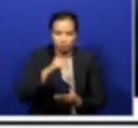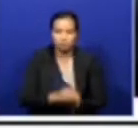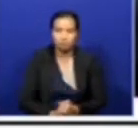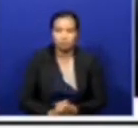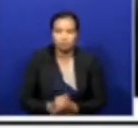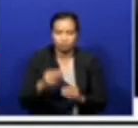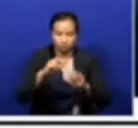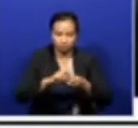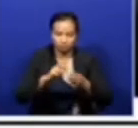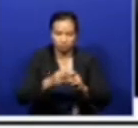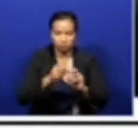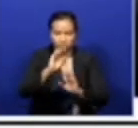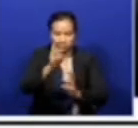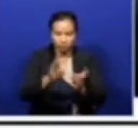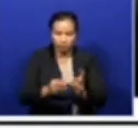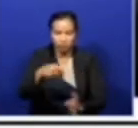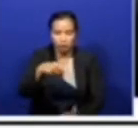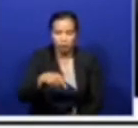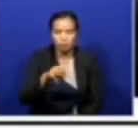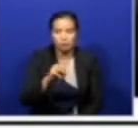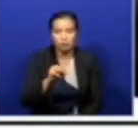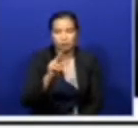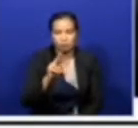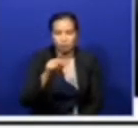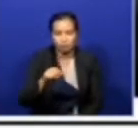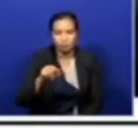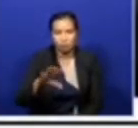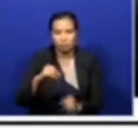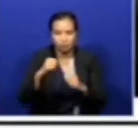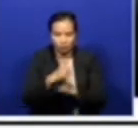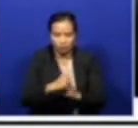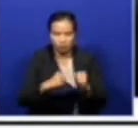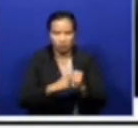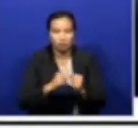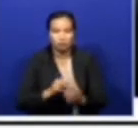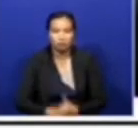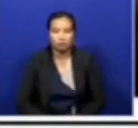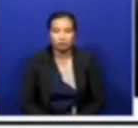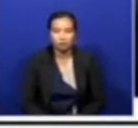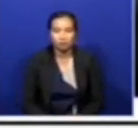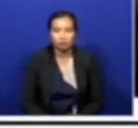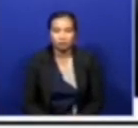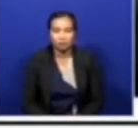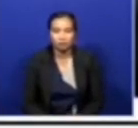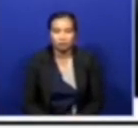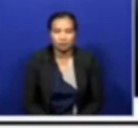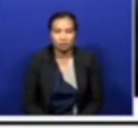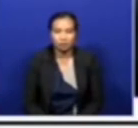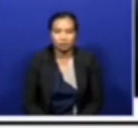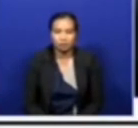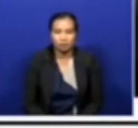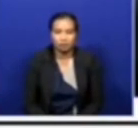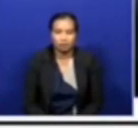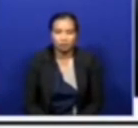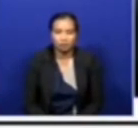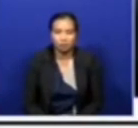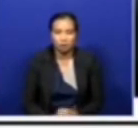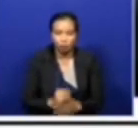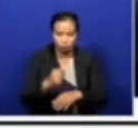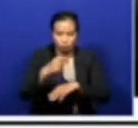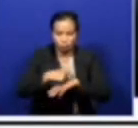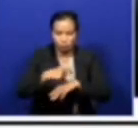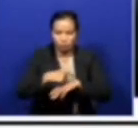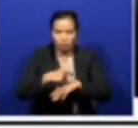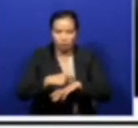ญหาฝุ่น PM 2.5 จากการก่อสร้างถึงเวลานะครับที่มีปัญหา